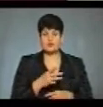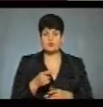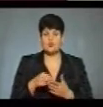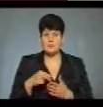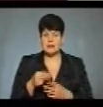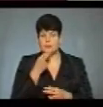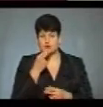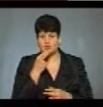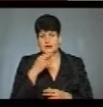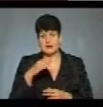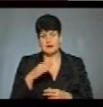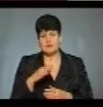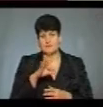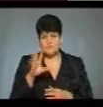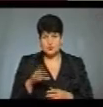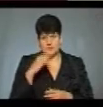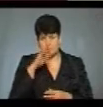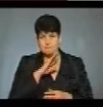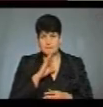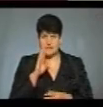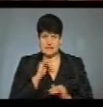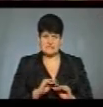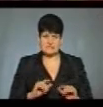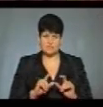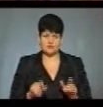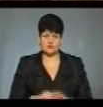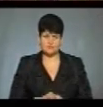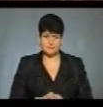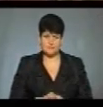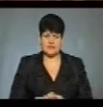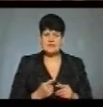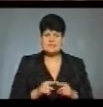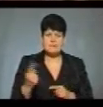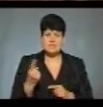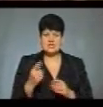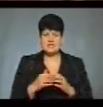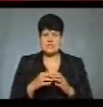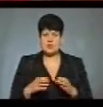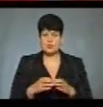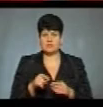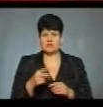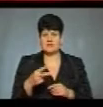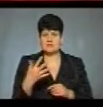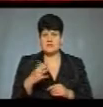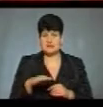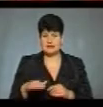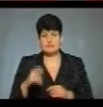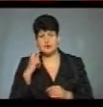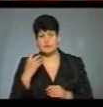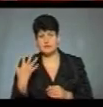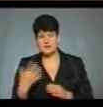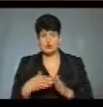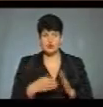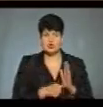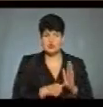продукти батьківські комітети садочка. Це перша середня група. Тут 25 дітей віком від 5 до 6